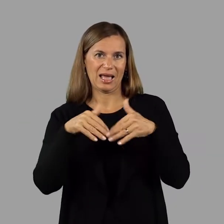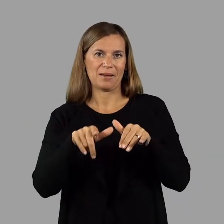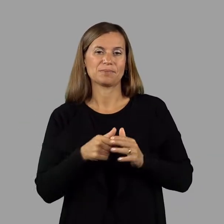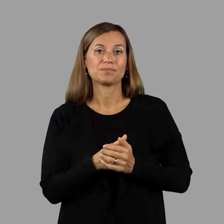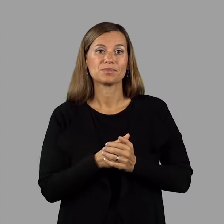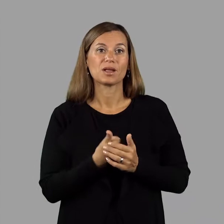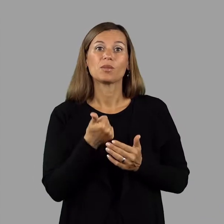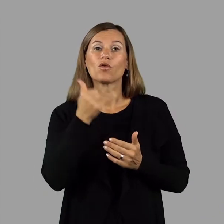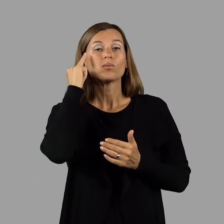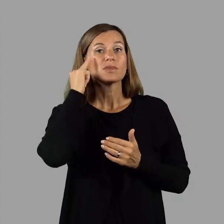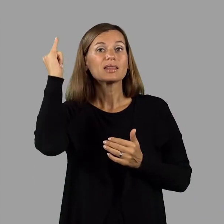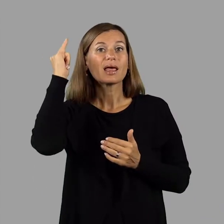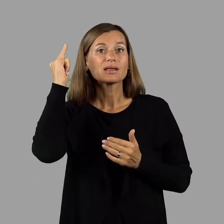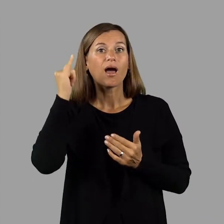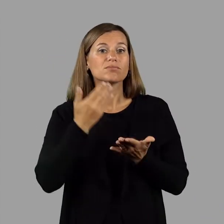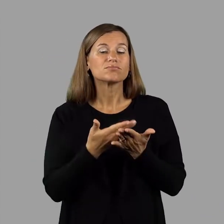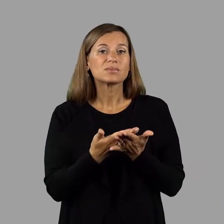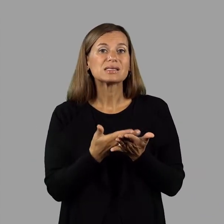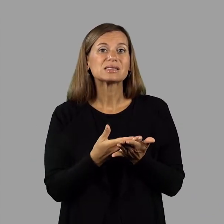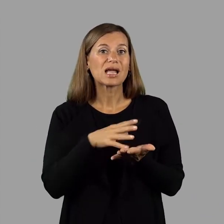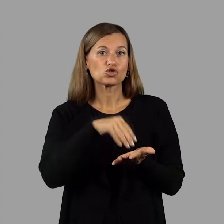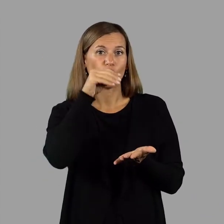Najprej si poglejmo idejno zasnovo.